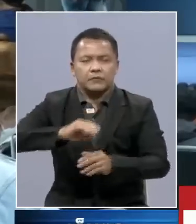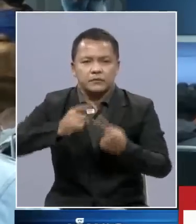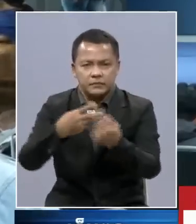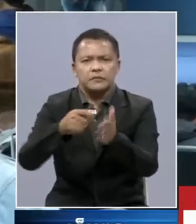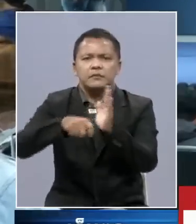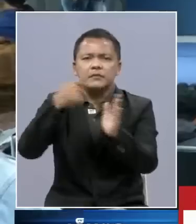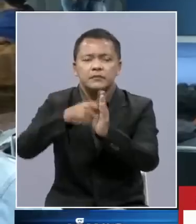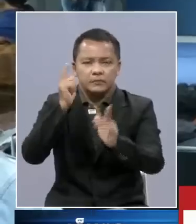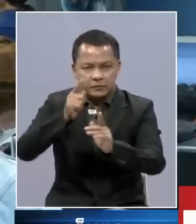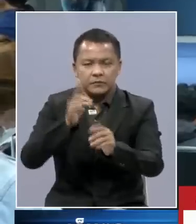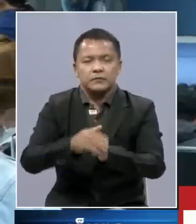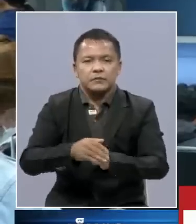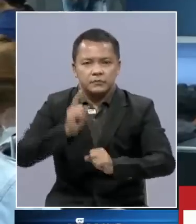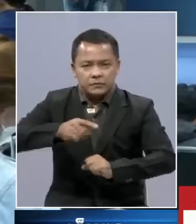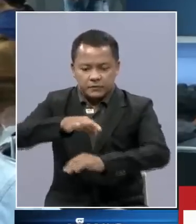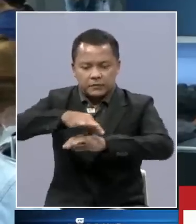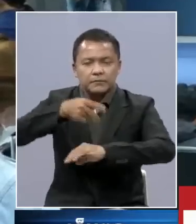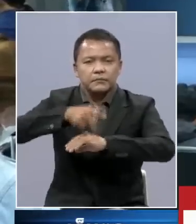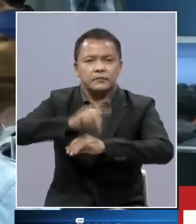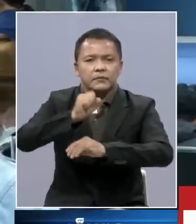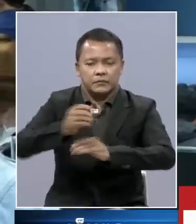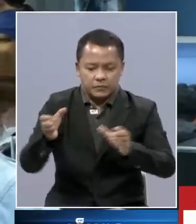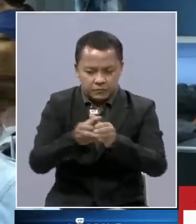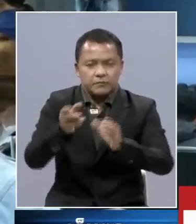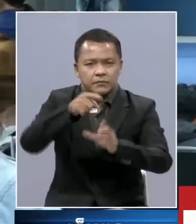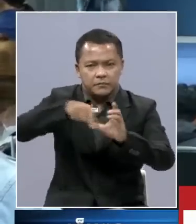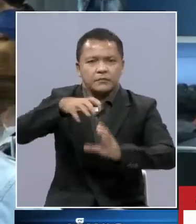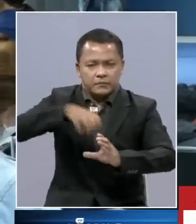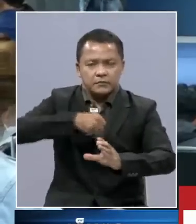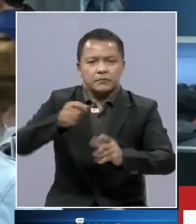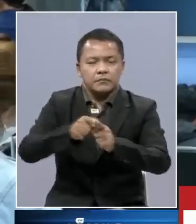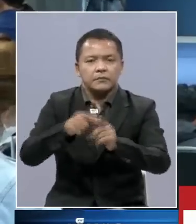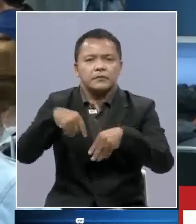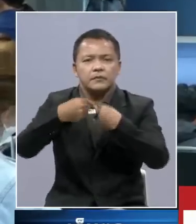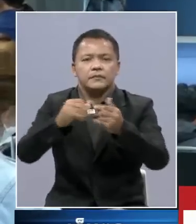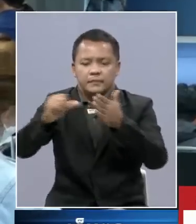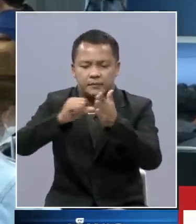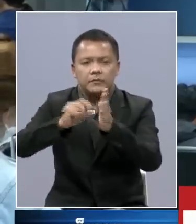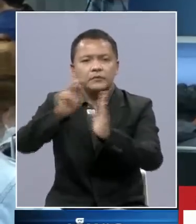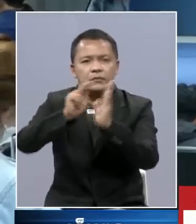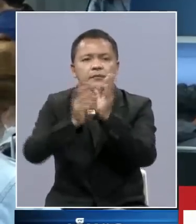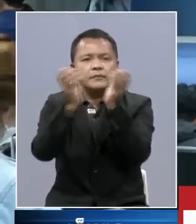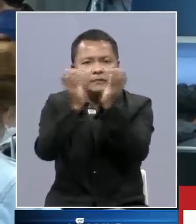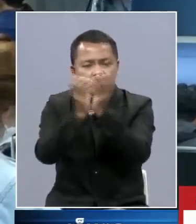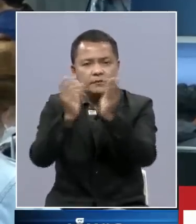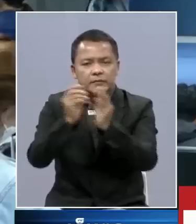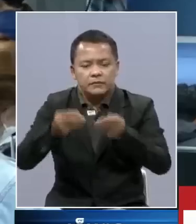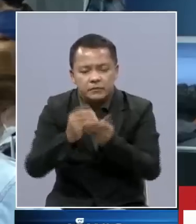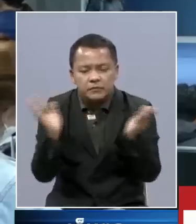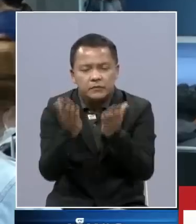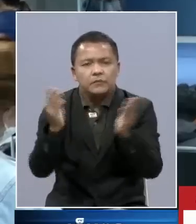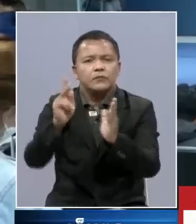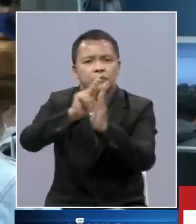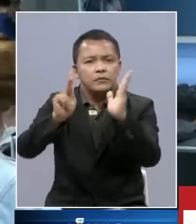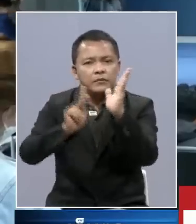ตุผลที่จะต้องมีตำแหน่งประธานสภาเป็นของพรรคก้าวไกลนั้นก็เพื่อที่จะให้เกิดการแก้ไขรัฐธรรมนูญแล้วก็ให้เกิดการผลักดันกฎหม